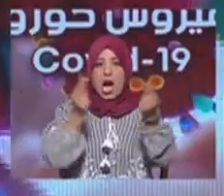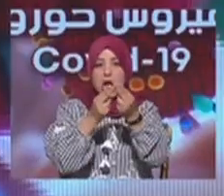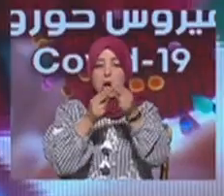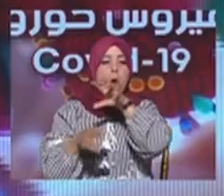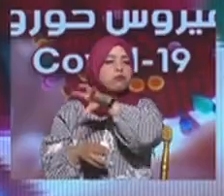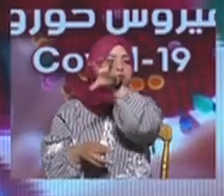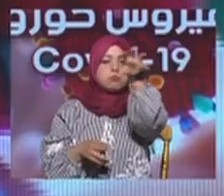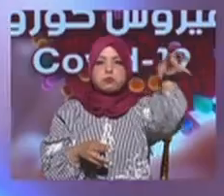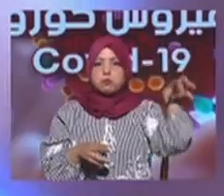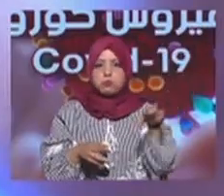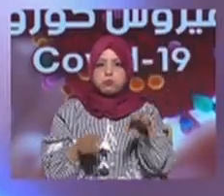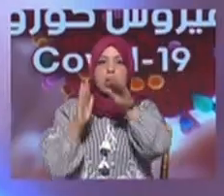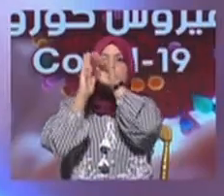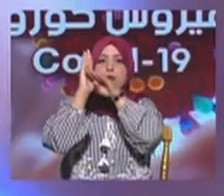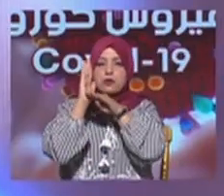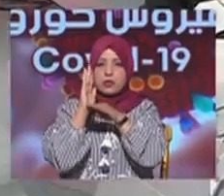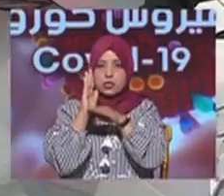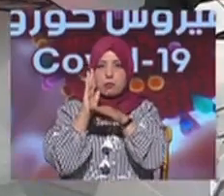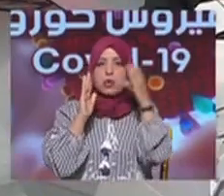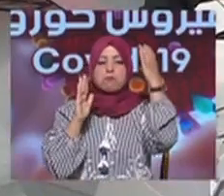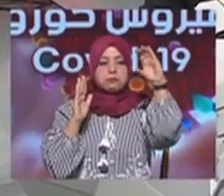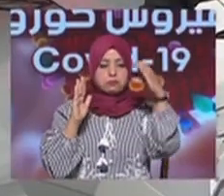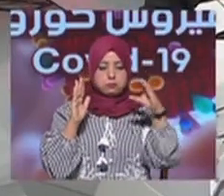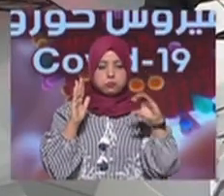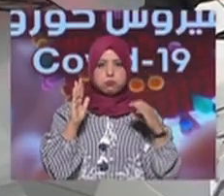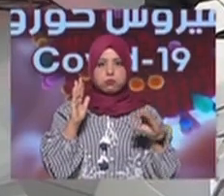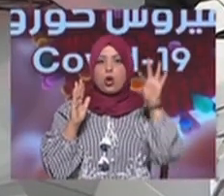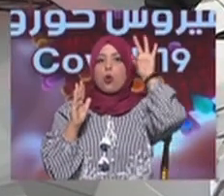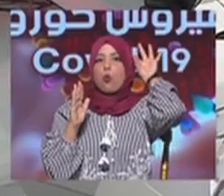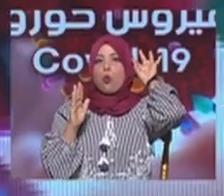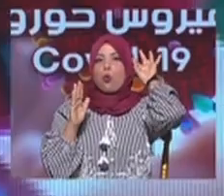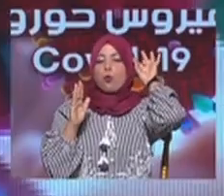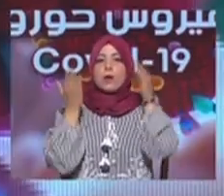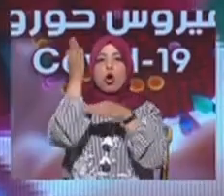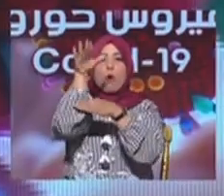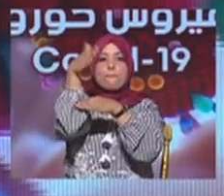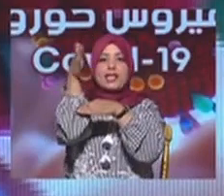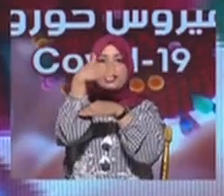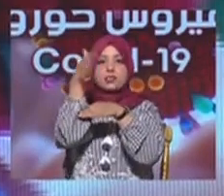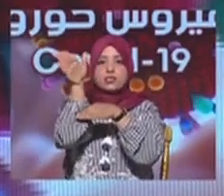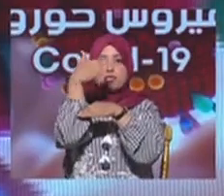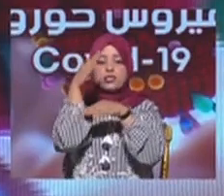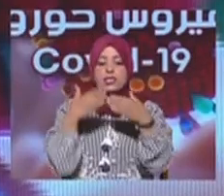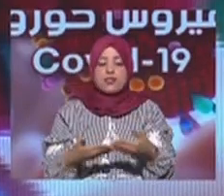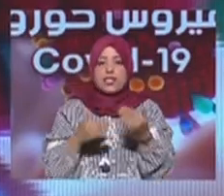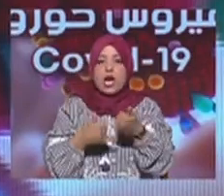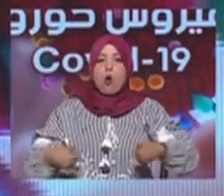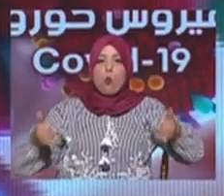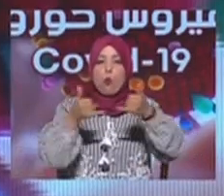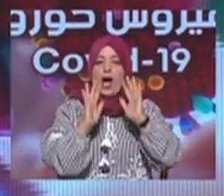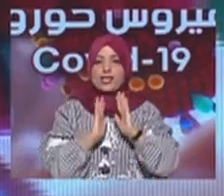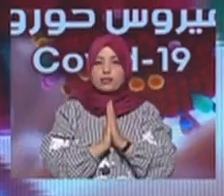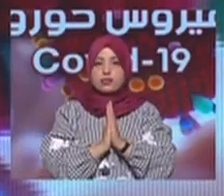هو بروتوكول من ضمن البروتوكولات موجوده في العالم نتاع سيكونساج؟ اي نتاع التسلسل الجيني.